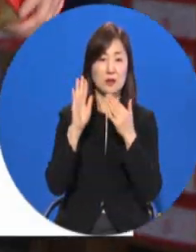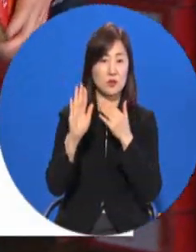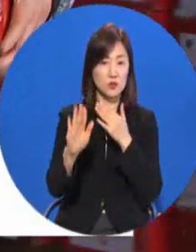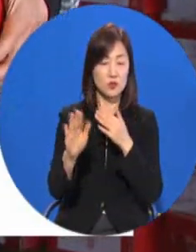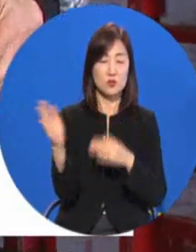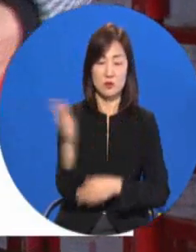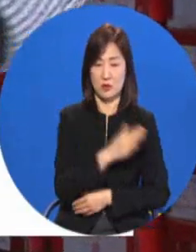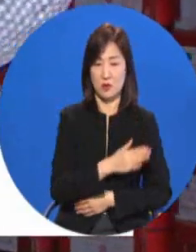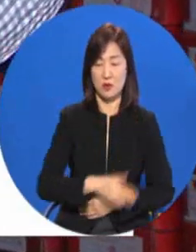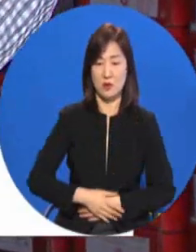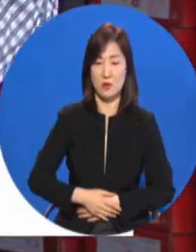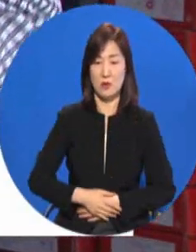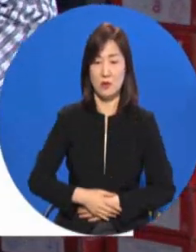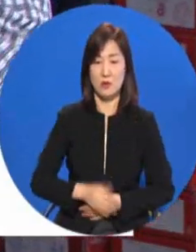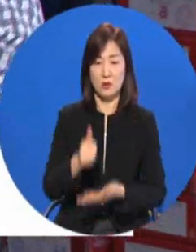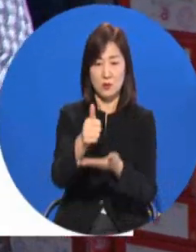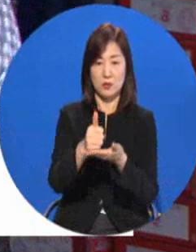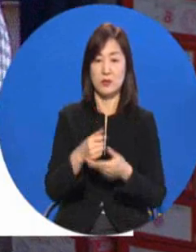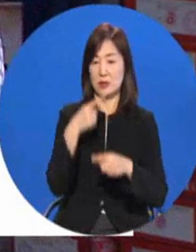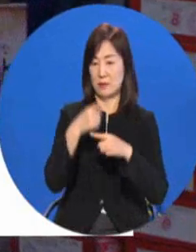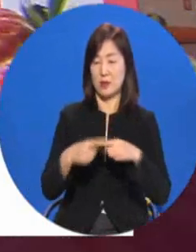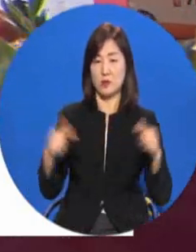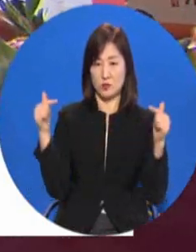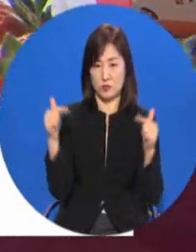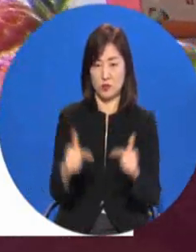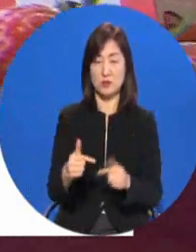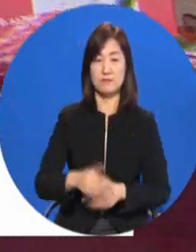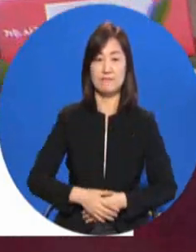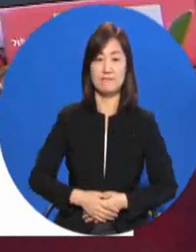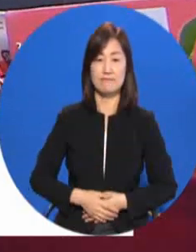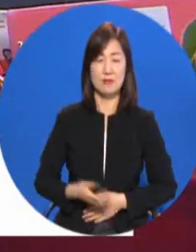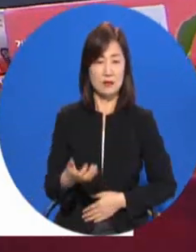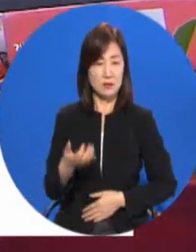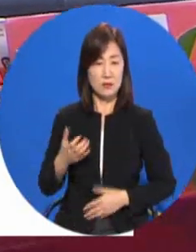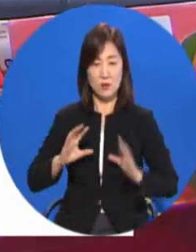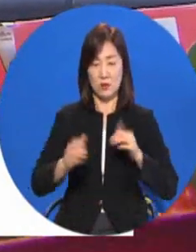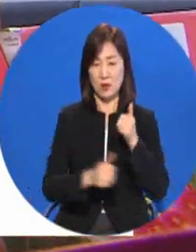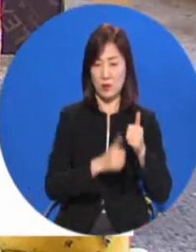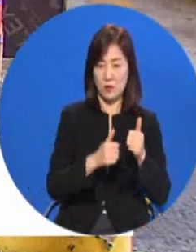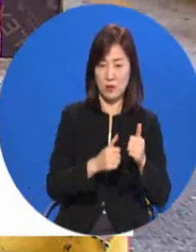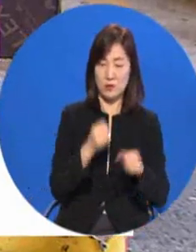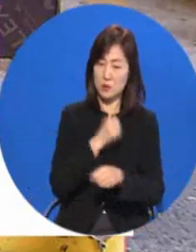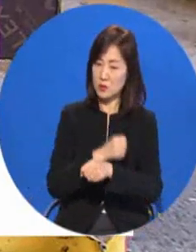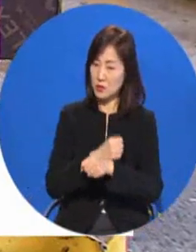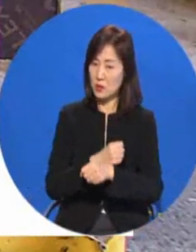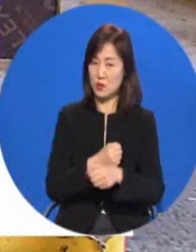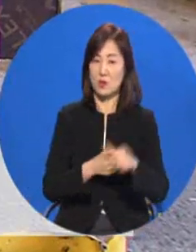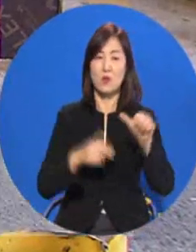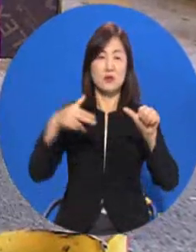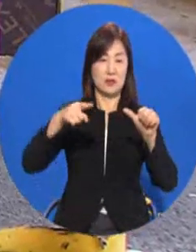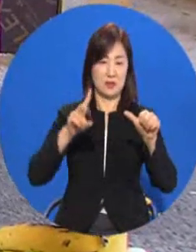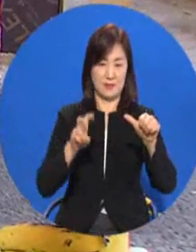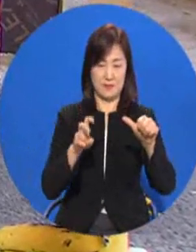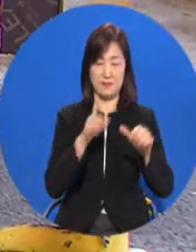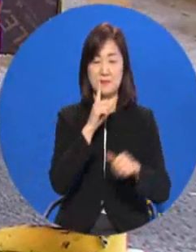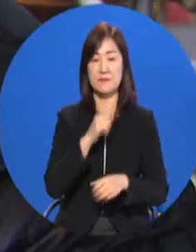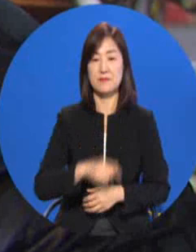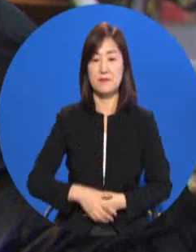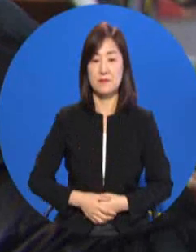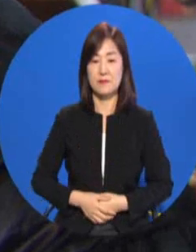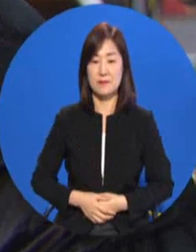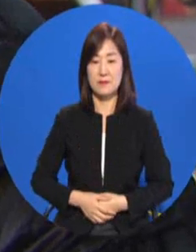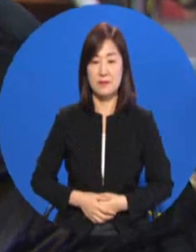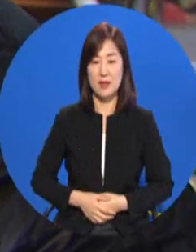손님이 반토막 났다 는 시장 상인 은 저는 국회의원들의 지역 기호도 는 오전 자리 라는 답변을 내놨습니다